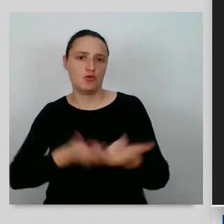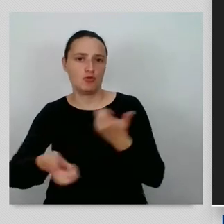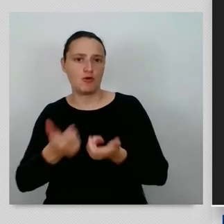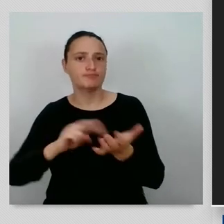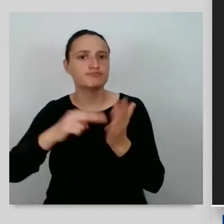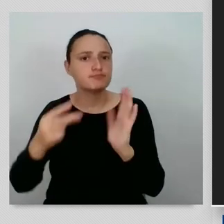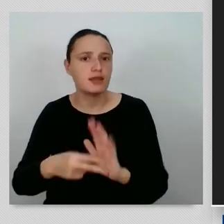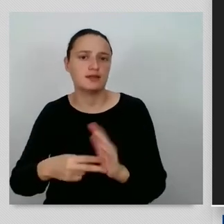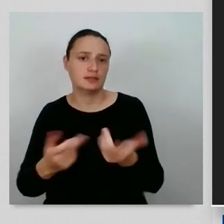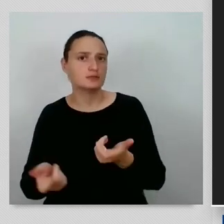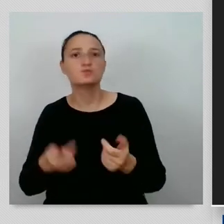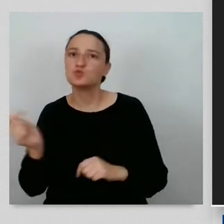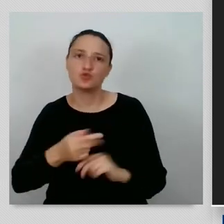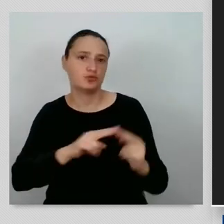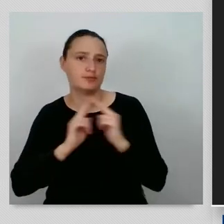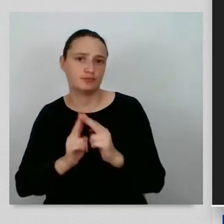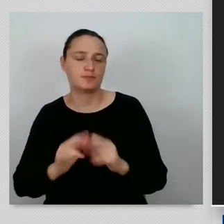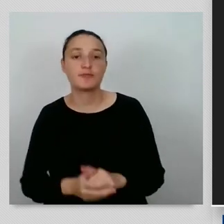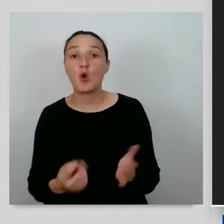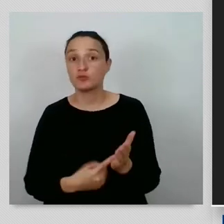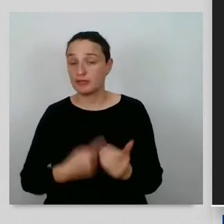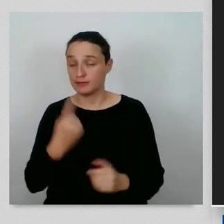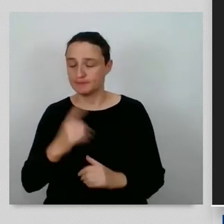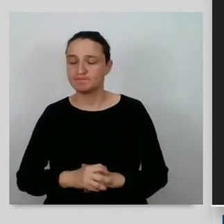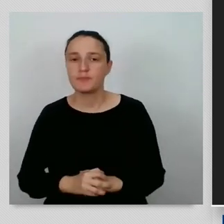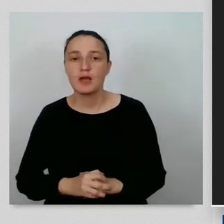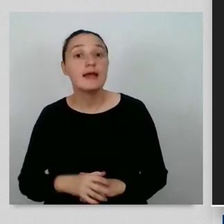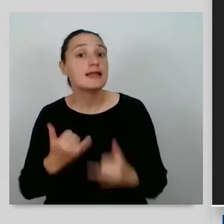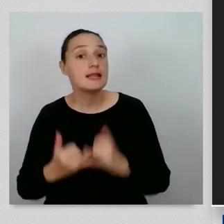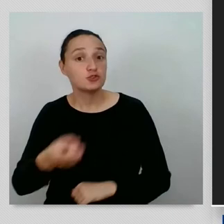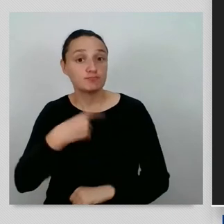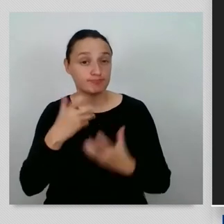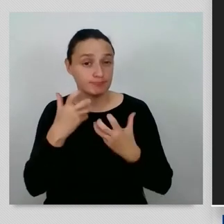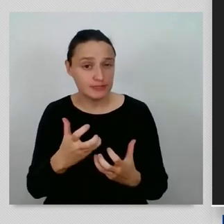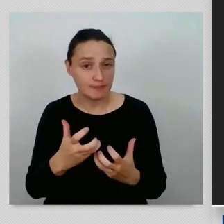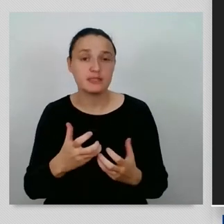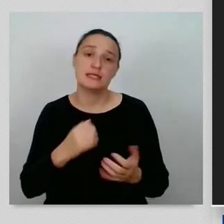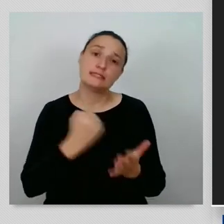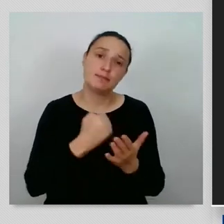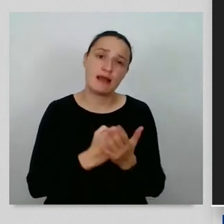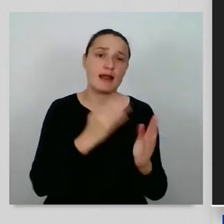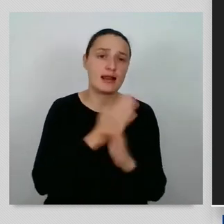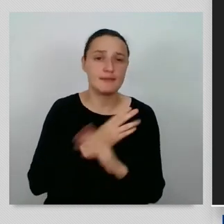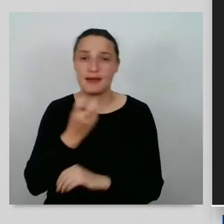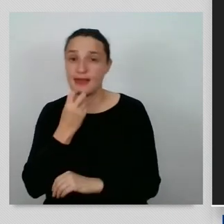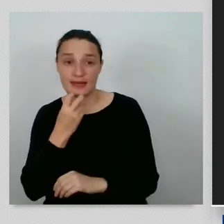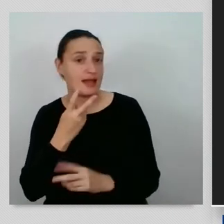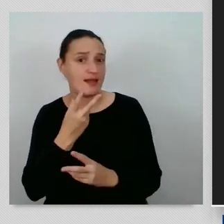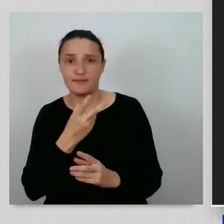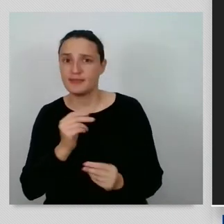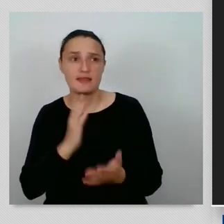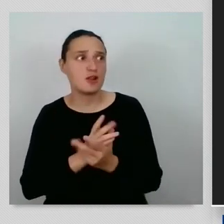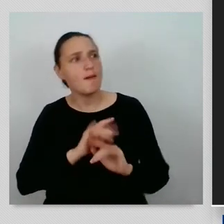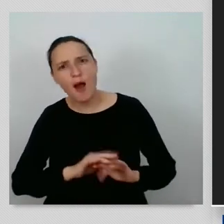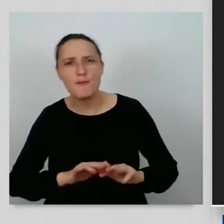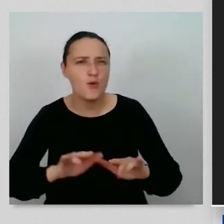co się ma wydarzyć. I ostatni już punkt. Jeśli chcemy, aby kwestie klimatyczne i energetyczne nie były populistyczne, powinniśmy się